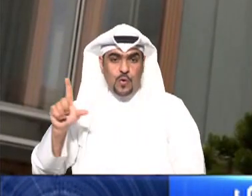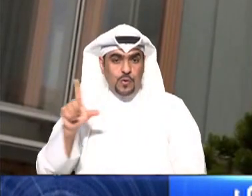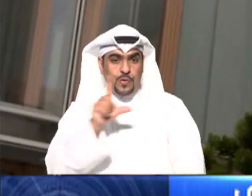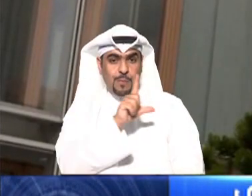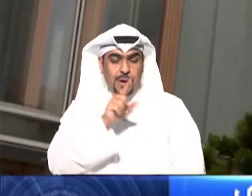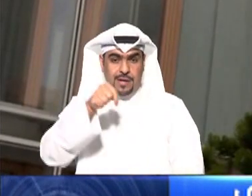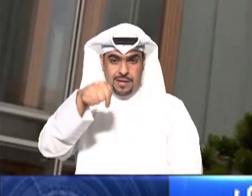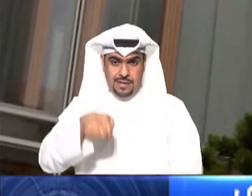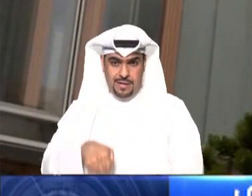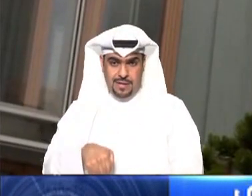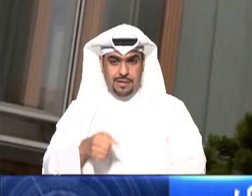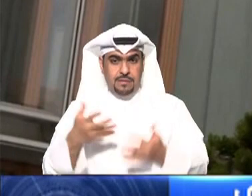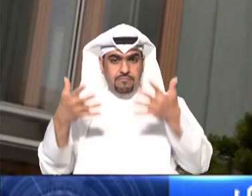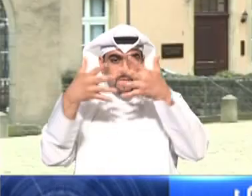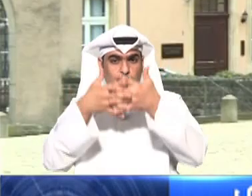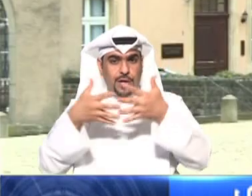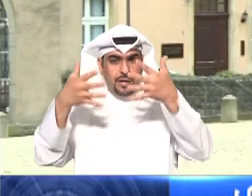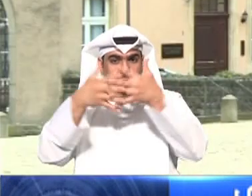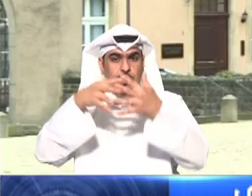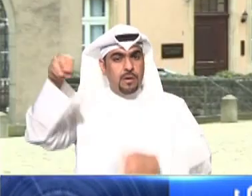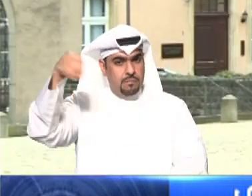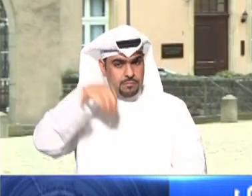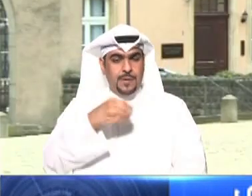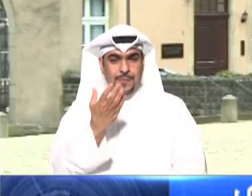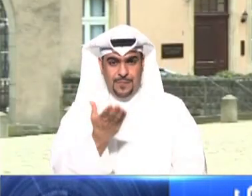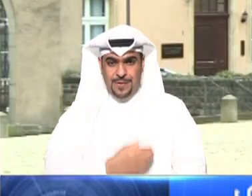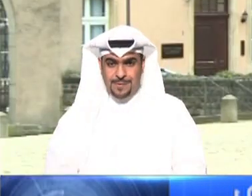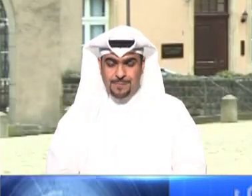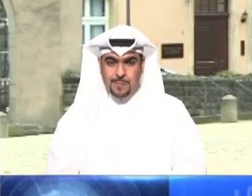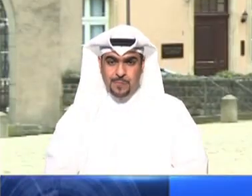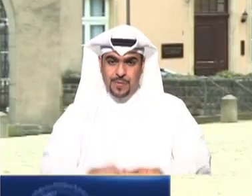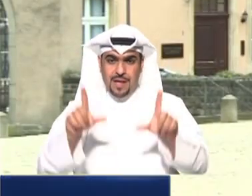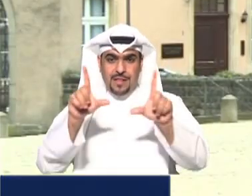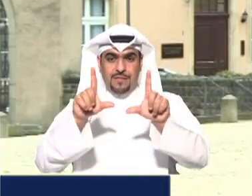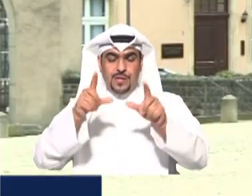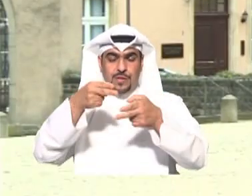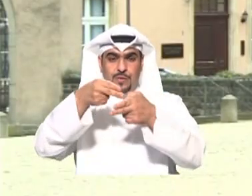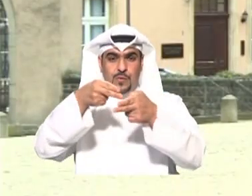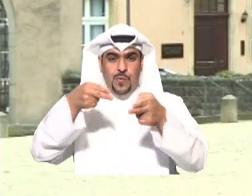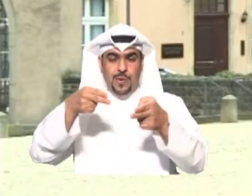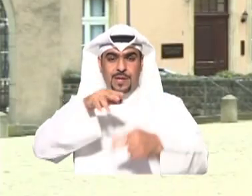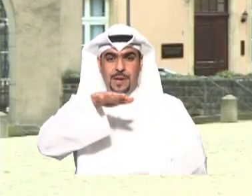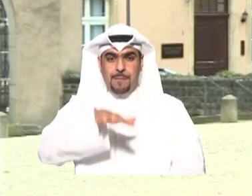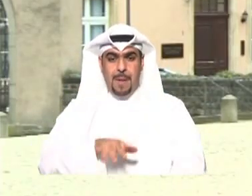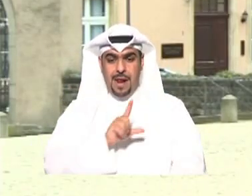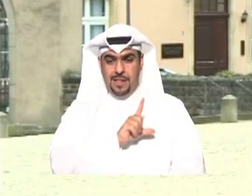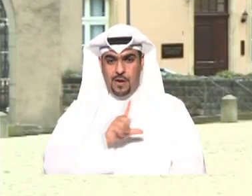من مؤسساته الهامة. وسيم إبراهيم لتلفزيون دولة الكويت لوكسمبورغ.